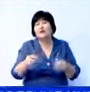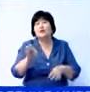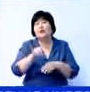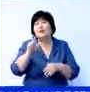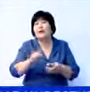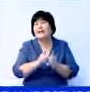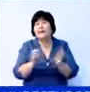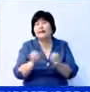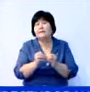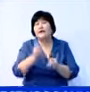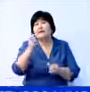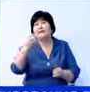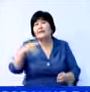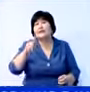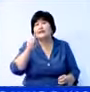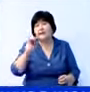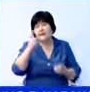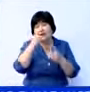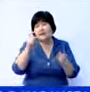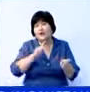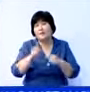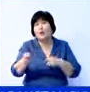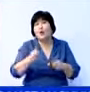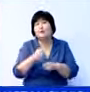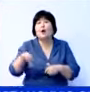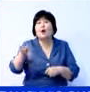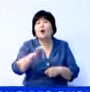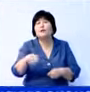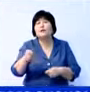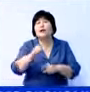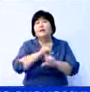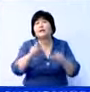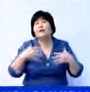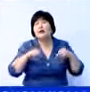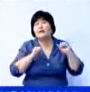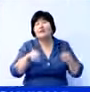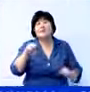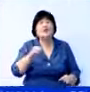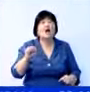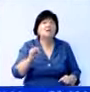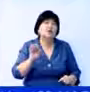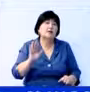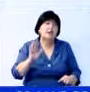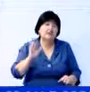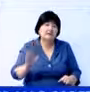не изменилось. 231, сообщил на брифинге руководитель областного управления здравоохранения Жаксылык Абдусаметов.